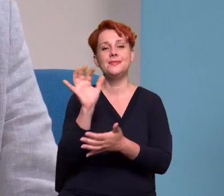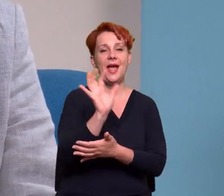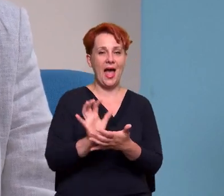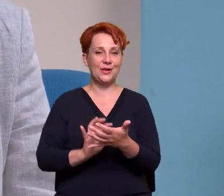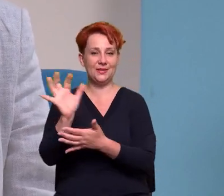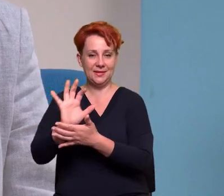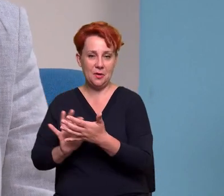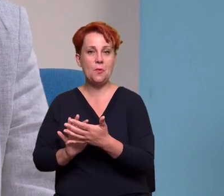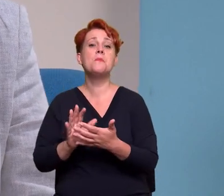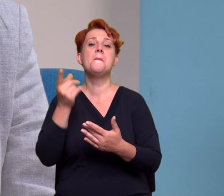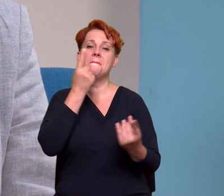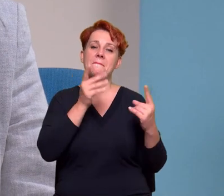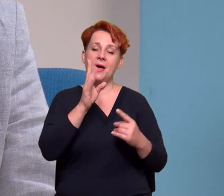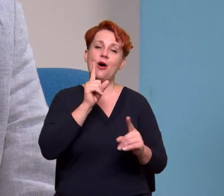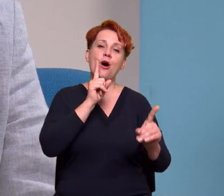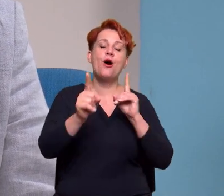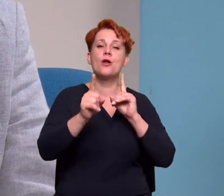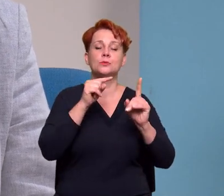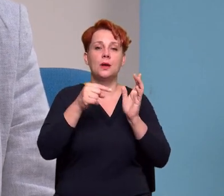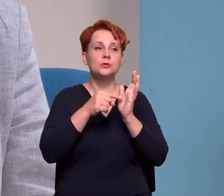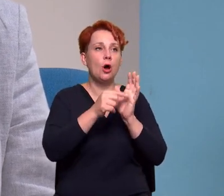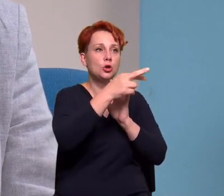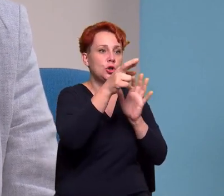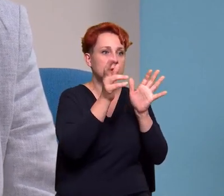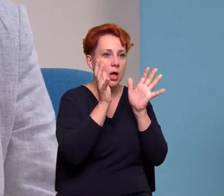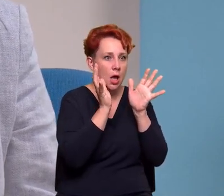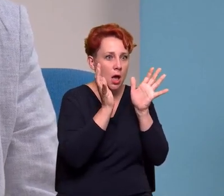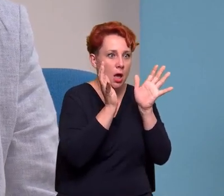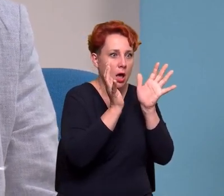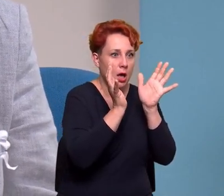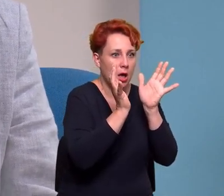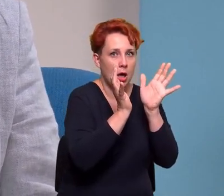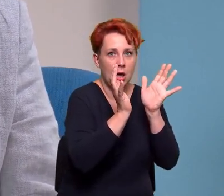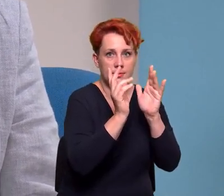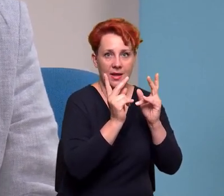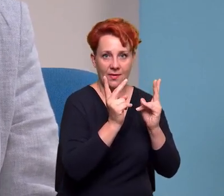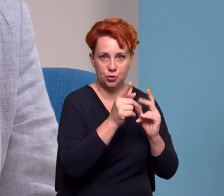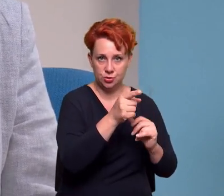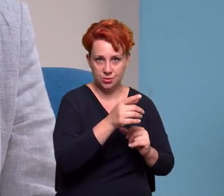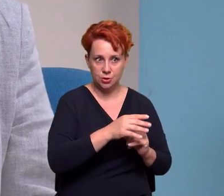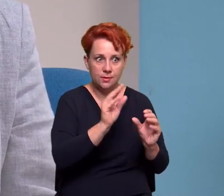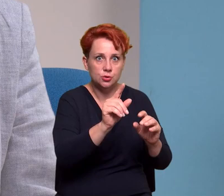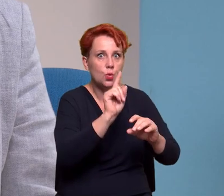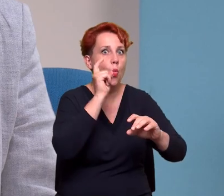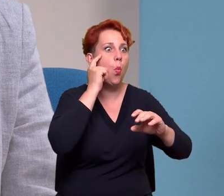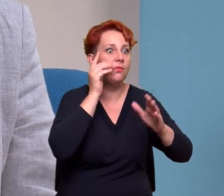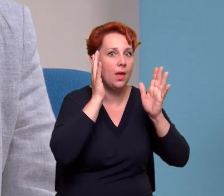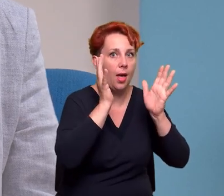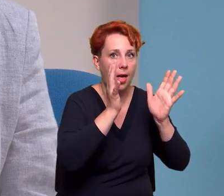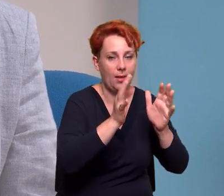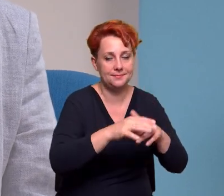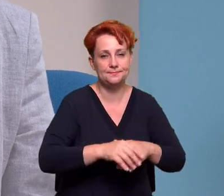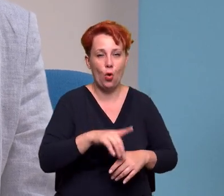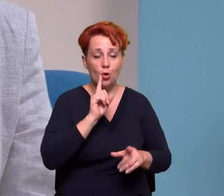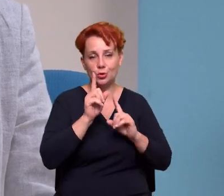że będziemy też rozmawiać o fetyszyzacji przedmiotów. Chciałabym